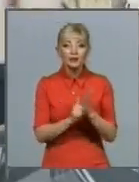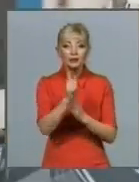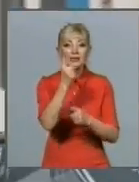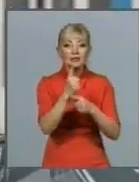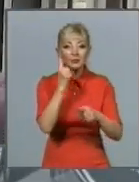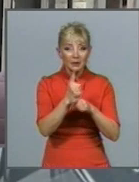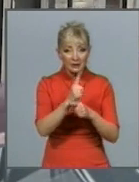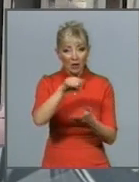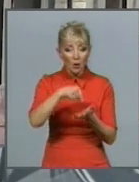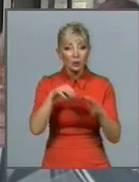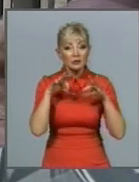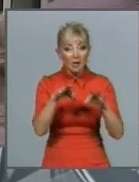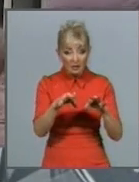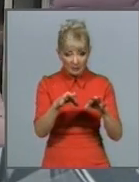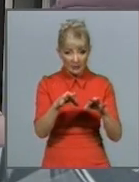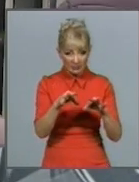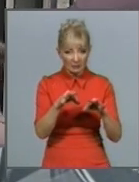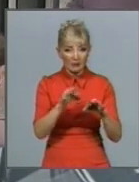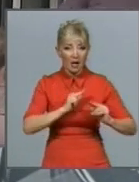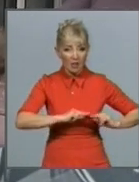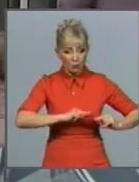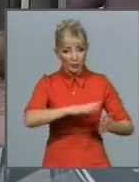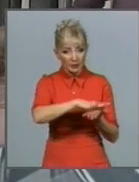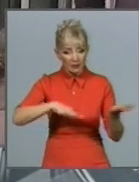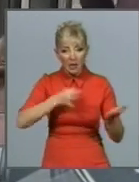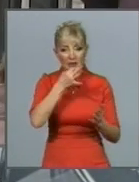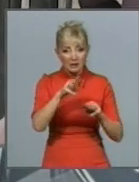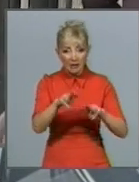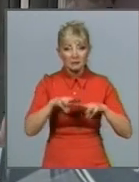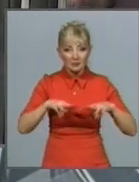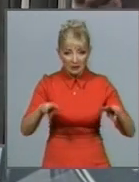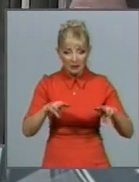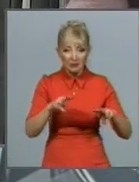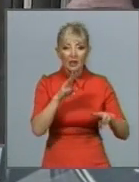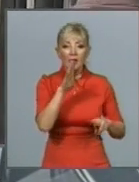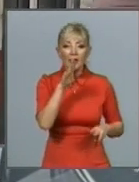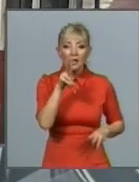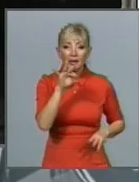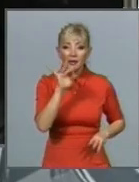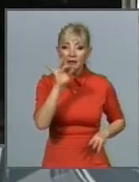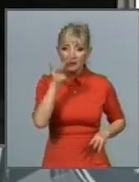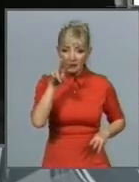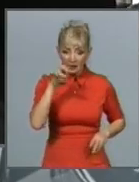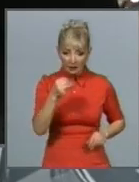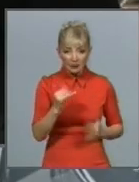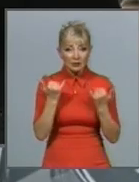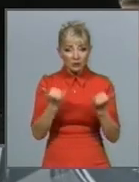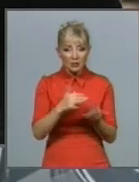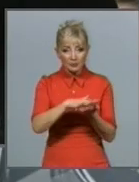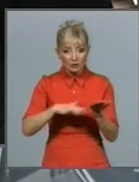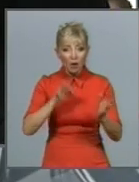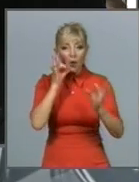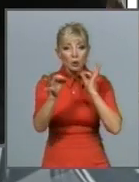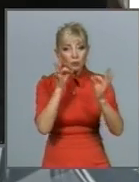рух транспорту зупиняти не будуть. Принаймні про це заявив міністр інфраструктури Владислав Криклій. Він повідомив, що наразі тривають